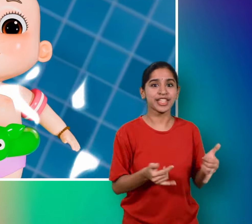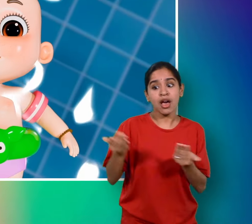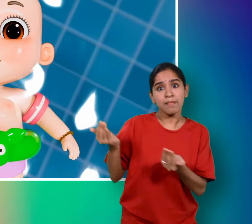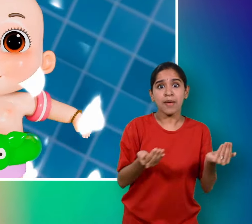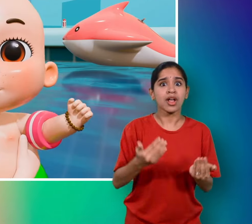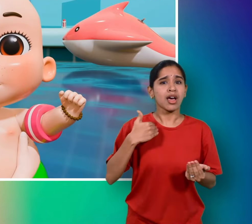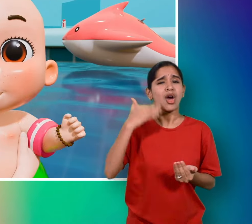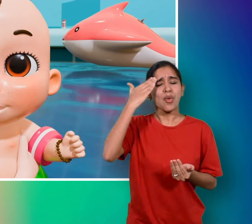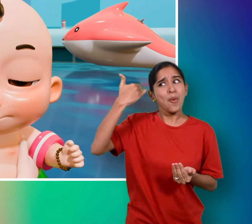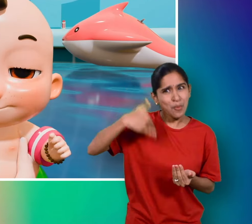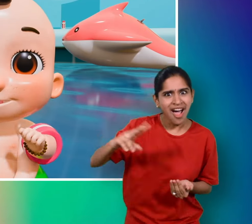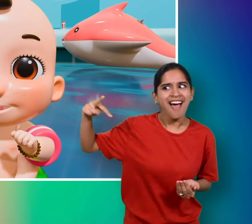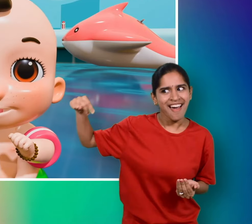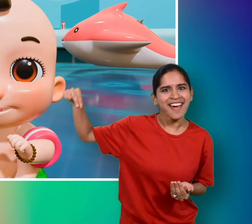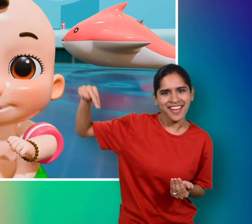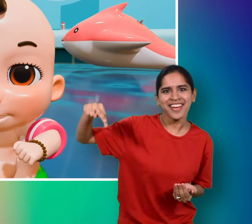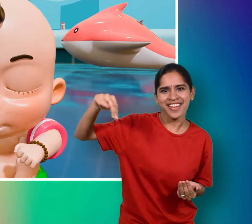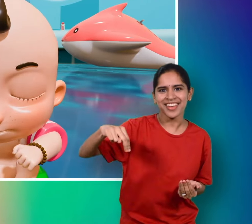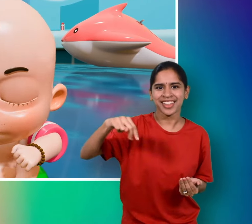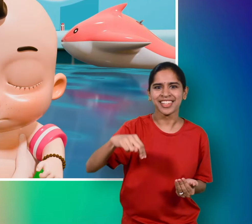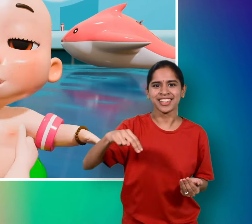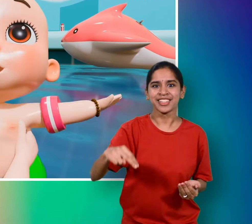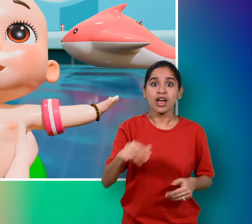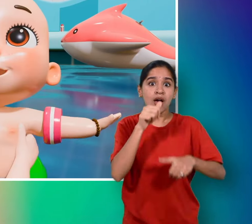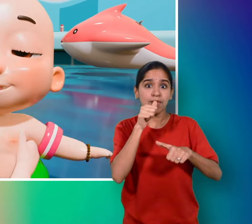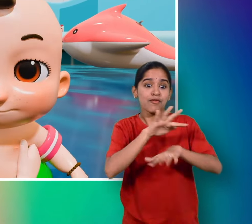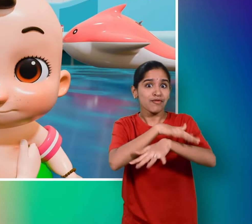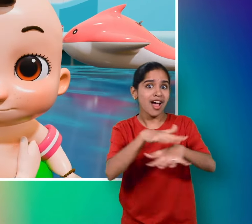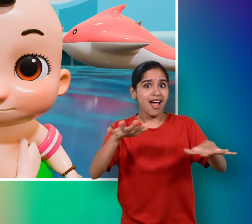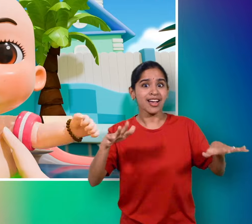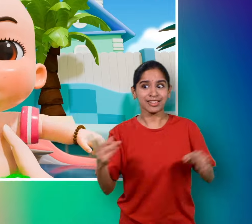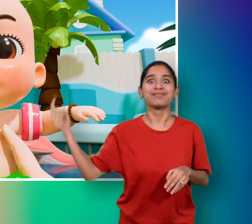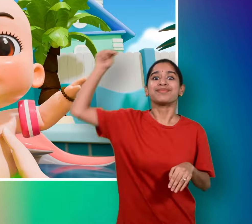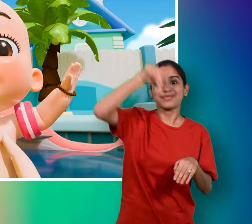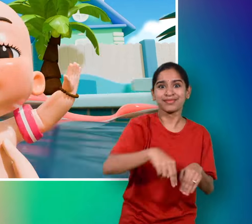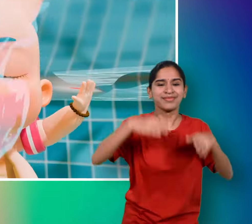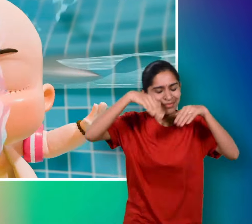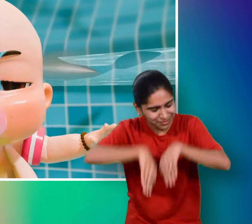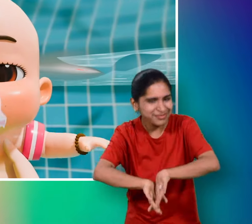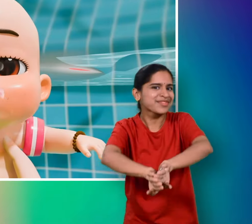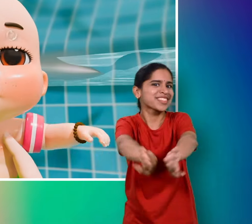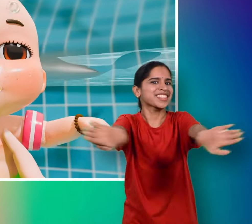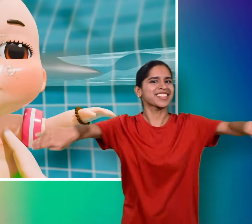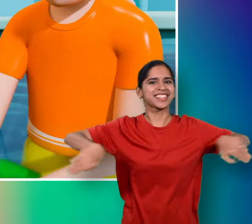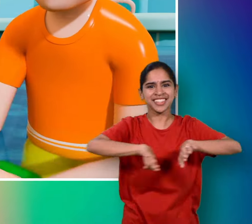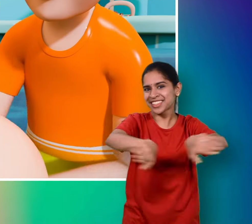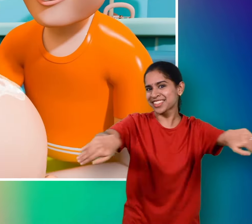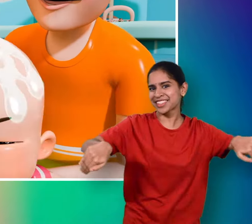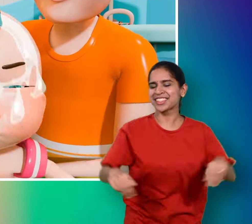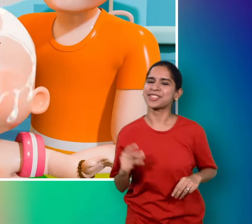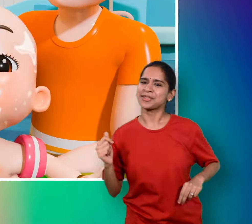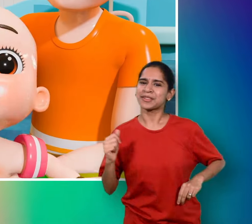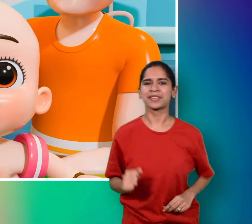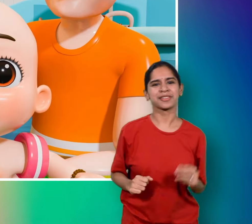खेलने बेबी मेरा बेबी मेरा आएगा पानी में फिर पानी में फिर